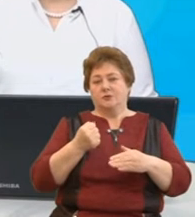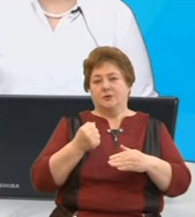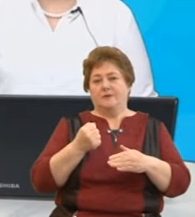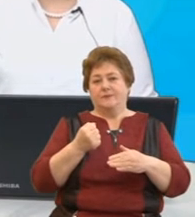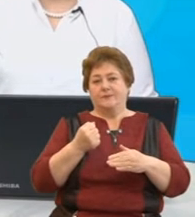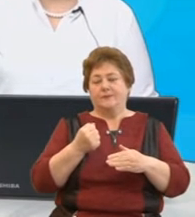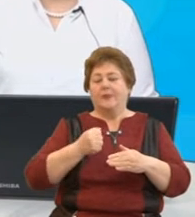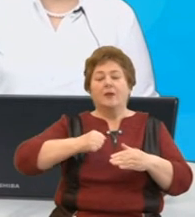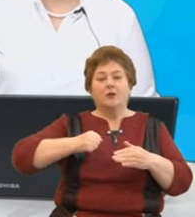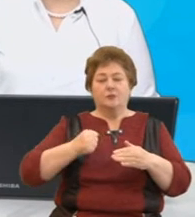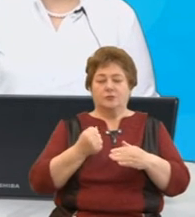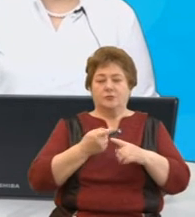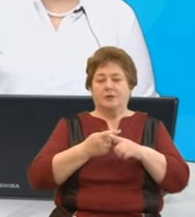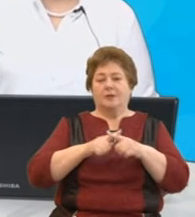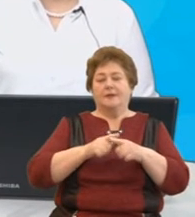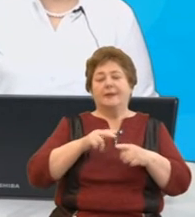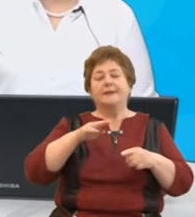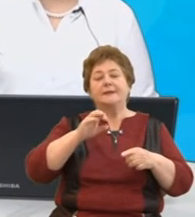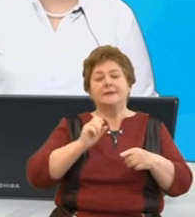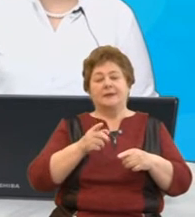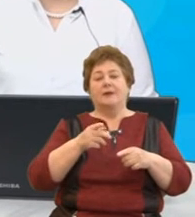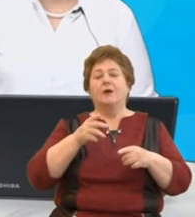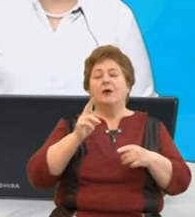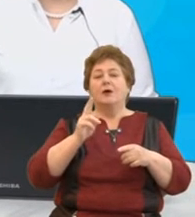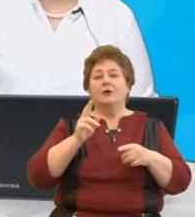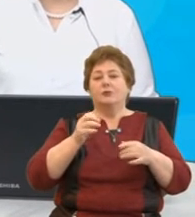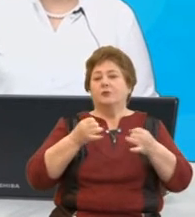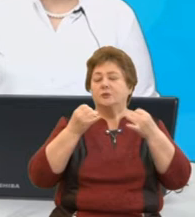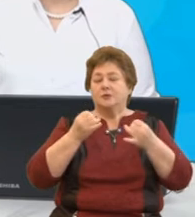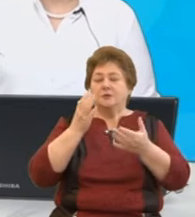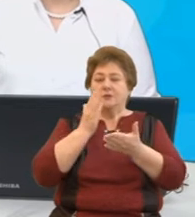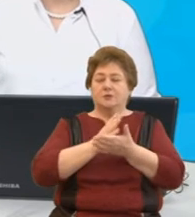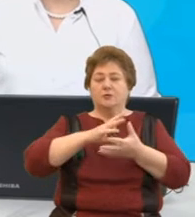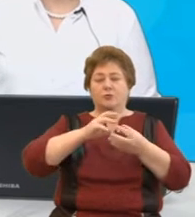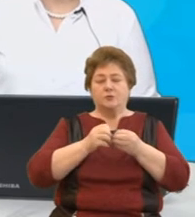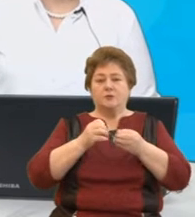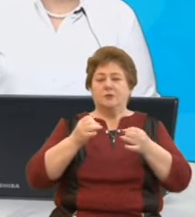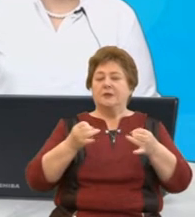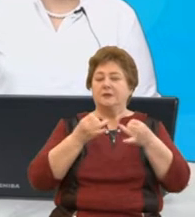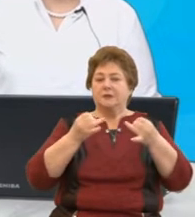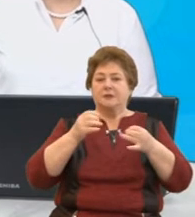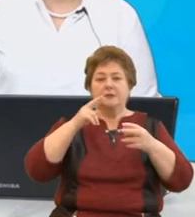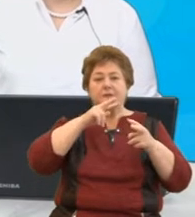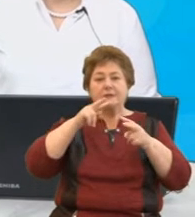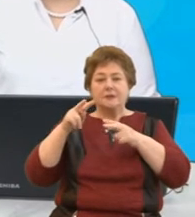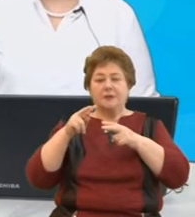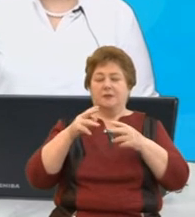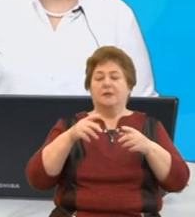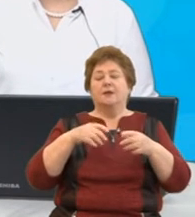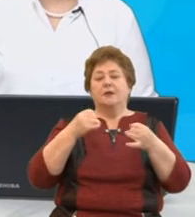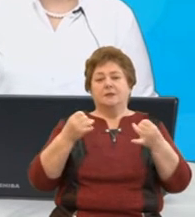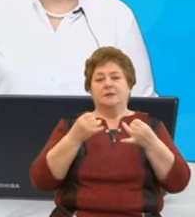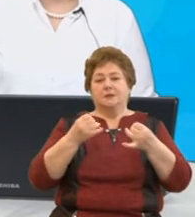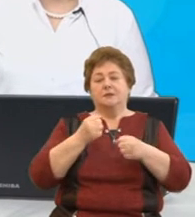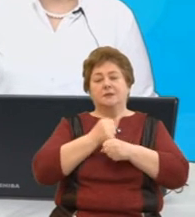друзья это те у кого общие интересы у кого общие взгляды и какая-нибудь